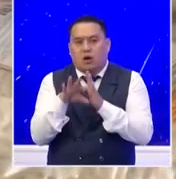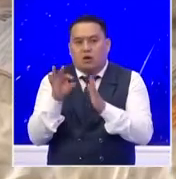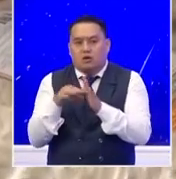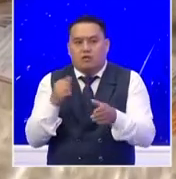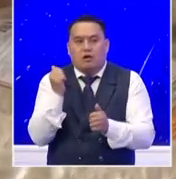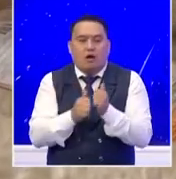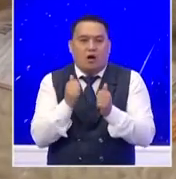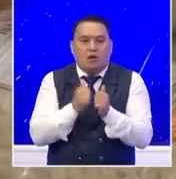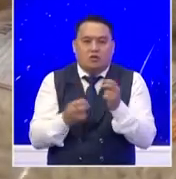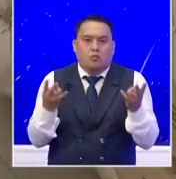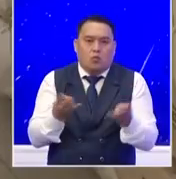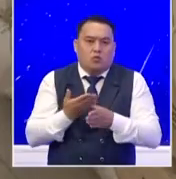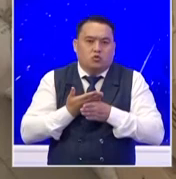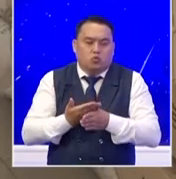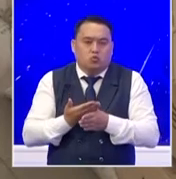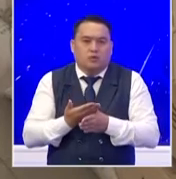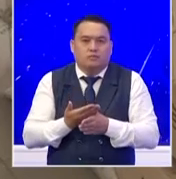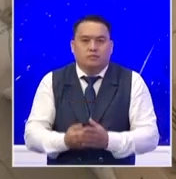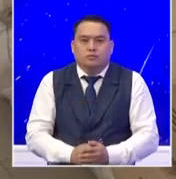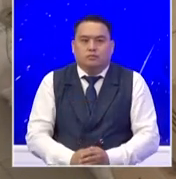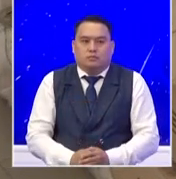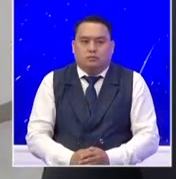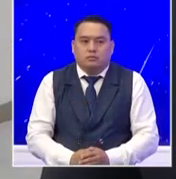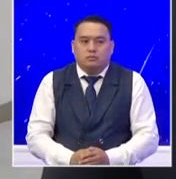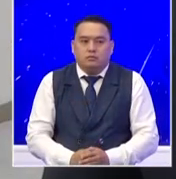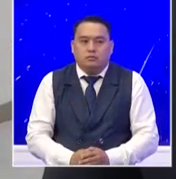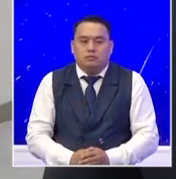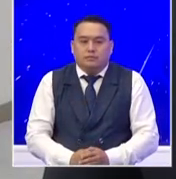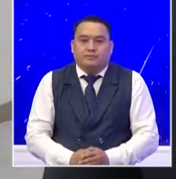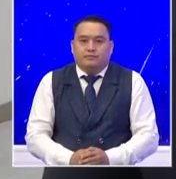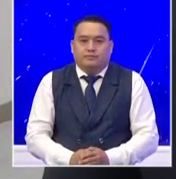каждого, кому помощь действительно остро необходима.